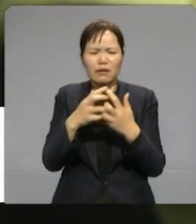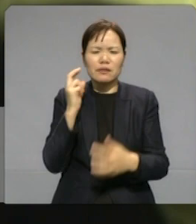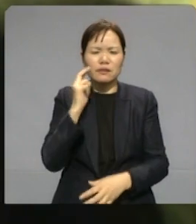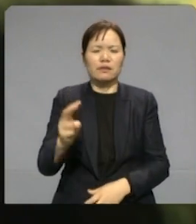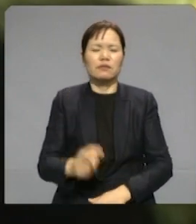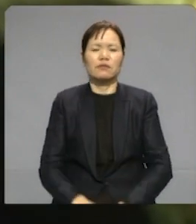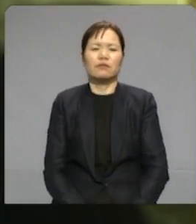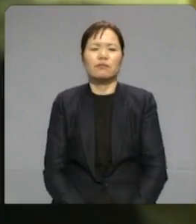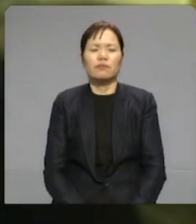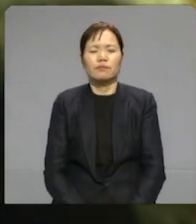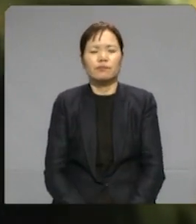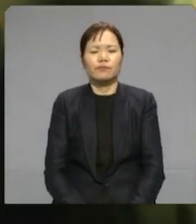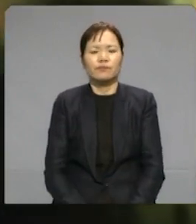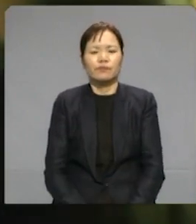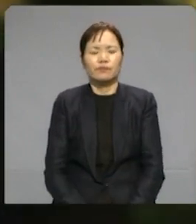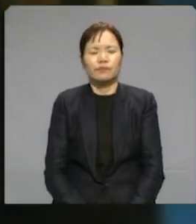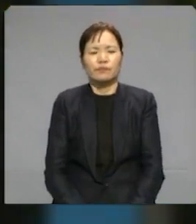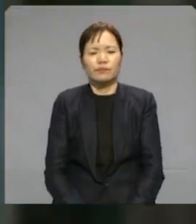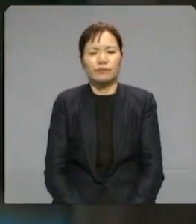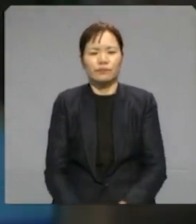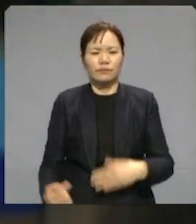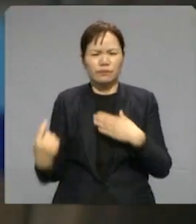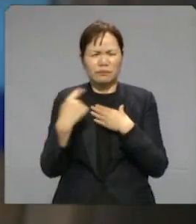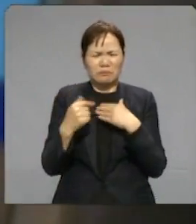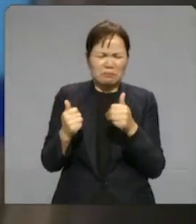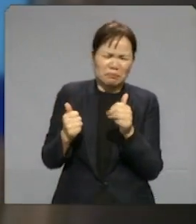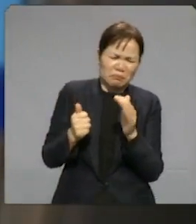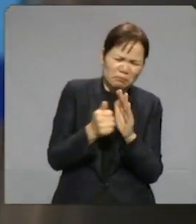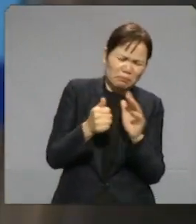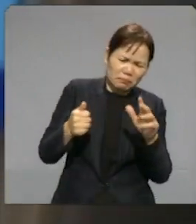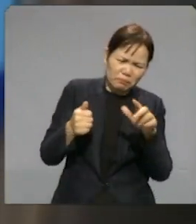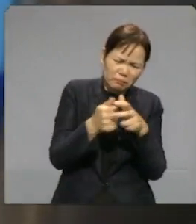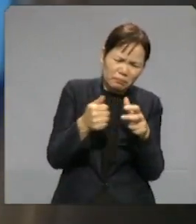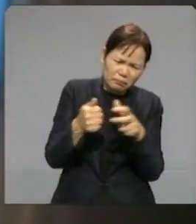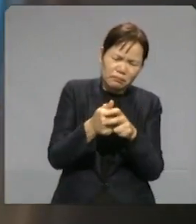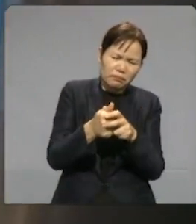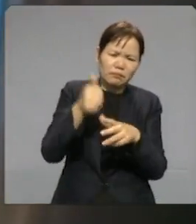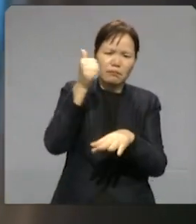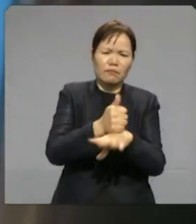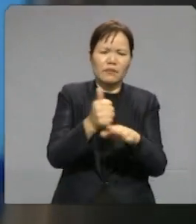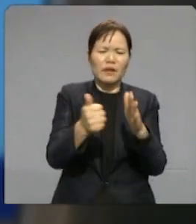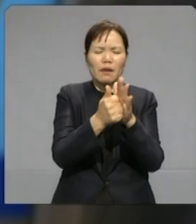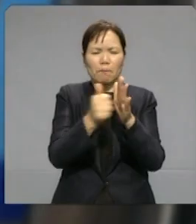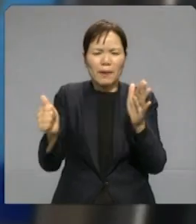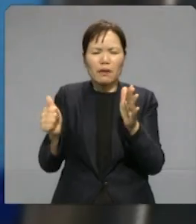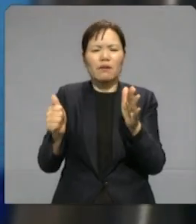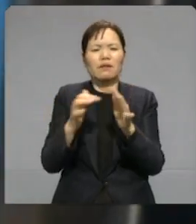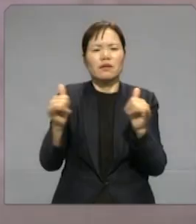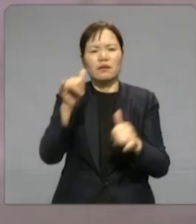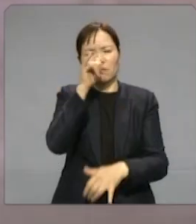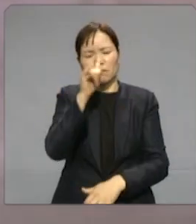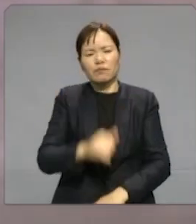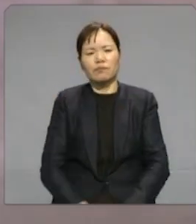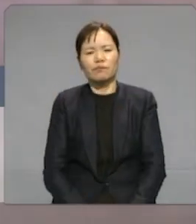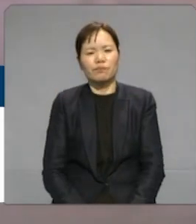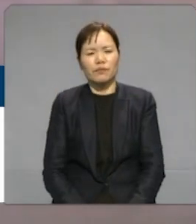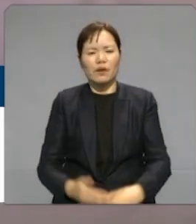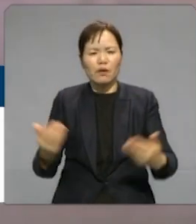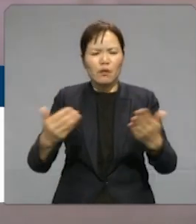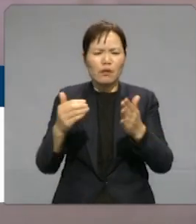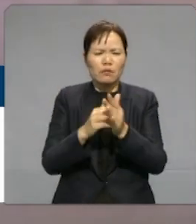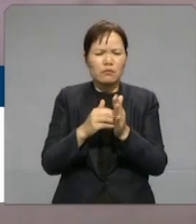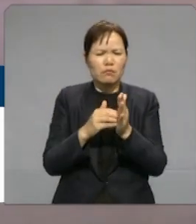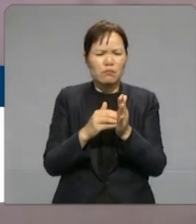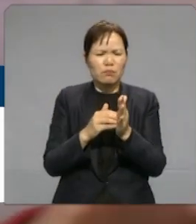혼잡이 빚어졌습니다. 몸도 우겨넣어 보지만 끝내 탑승하지 못한 시민도 있습니다. 퇴근 시간도